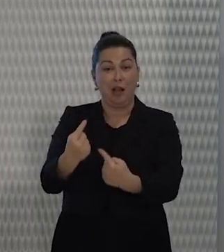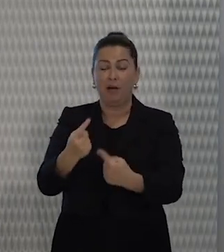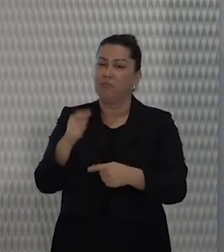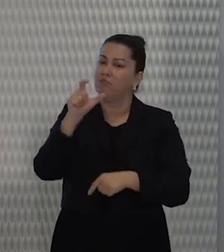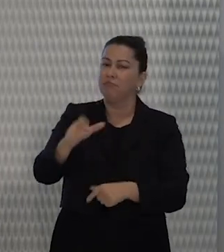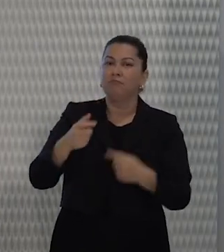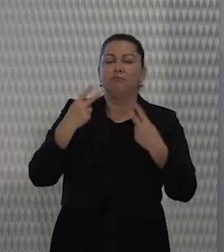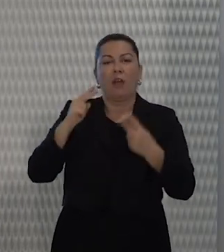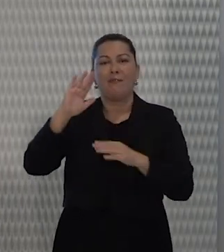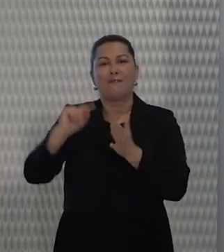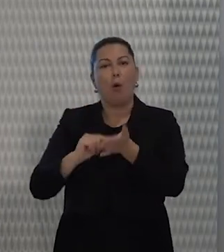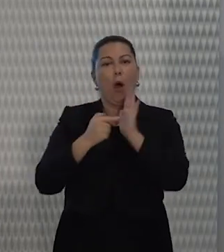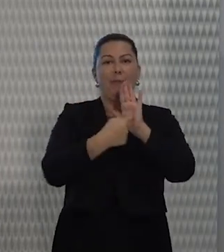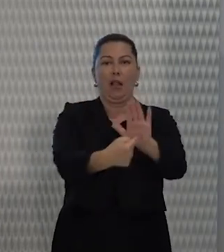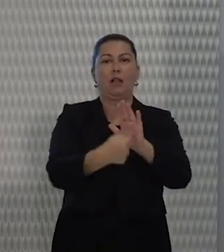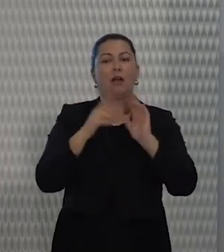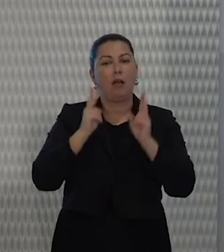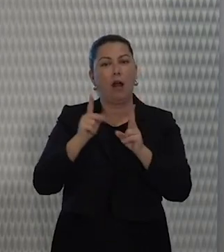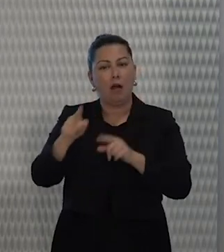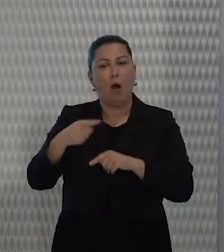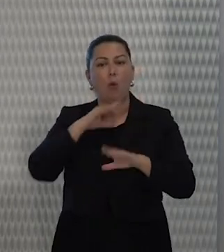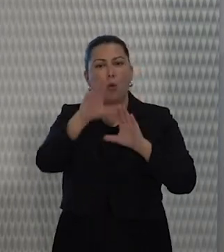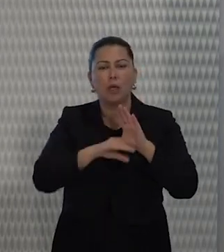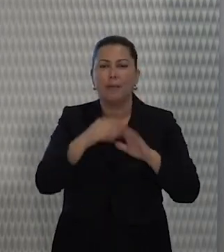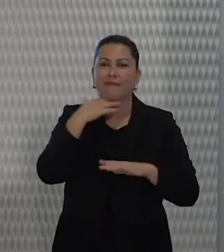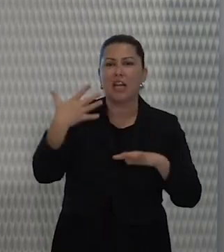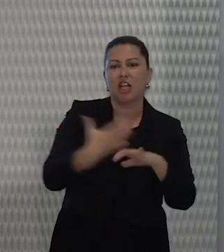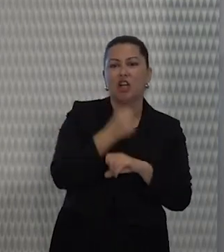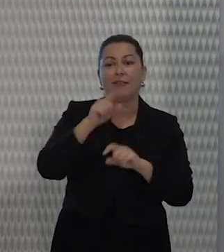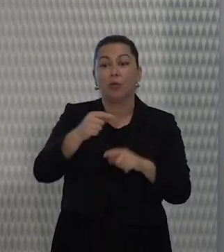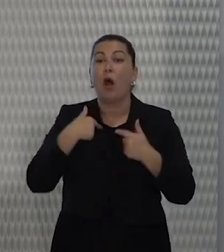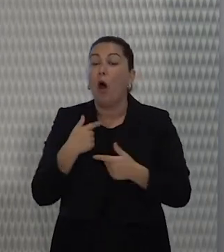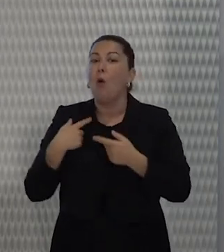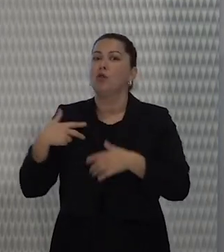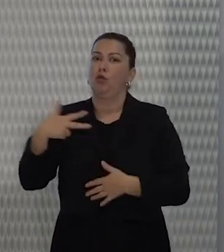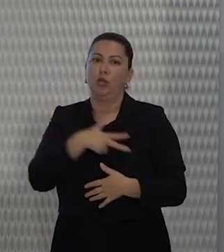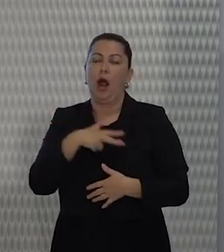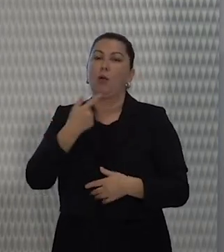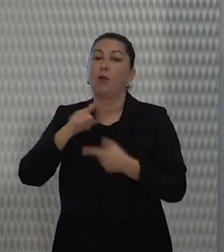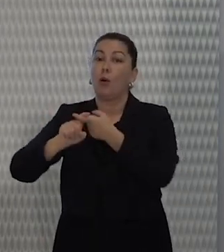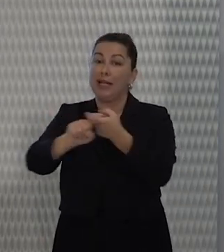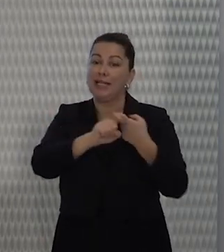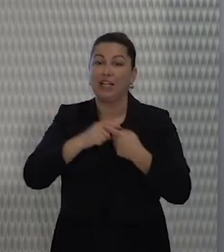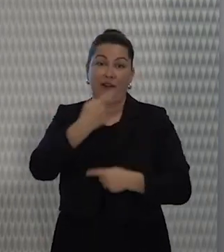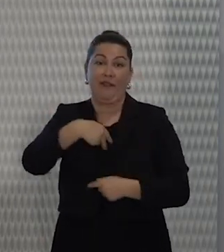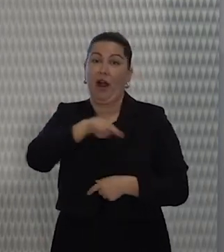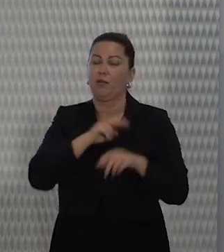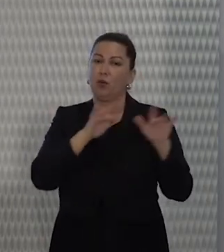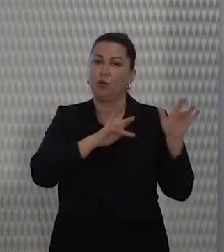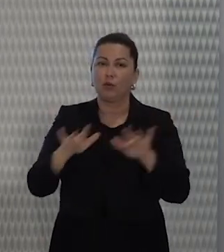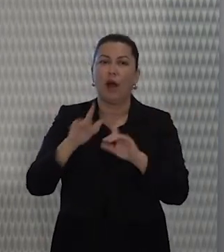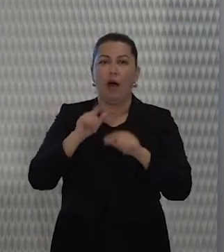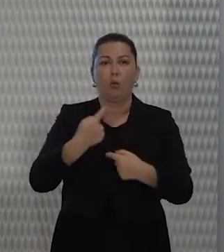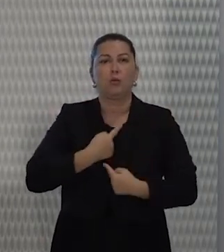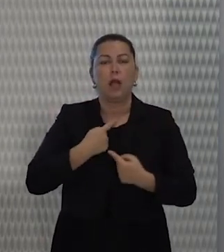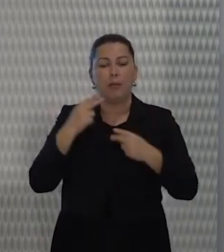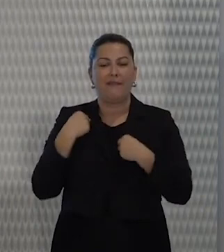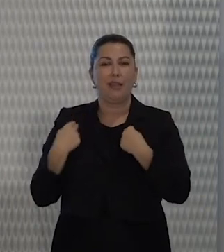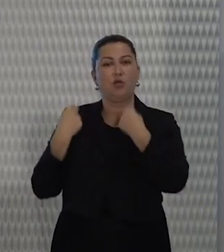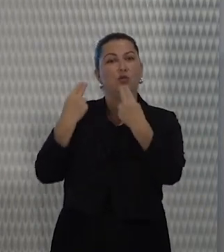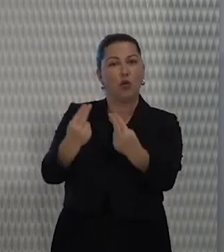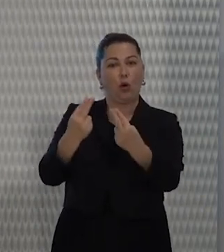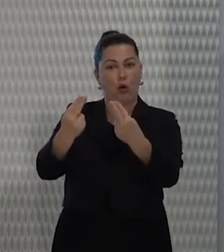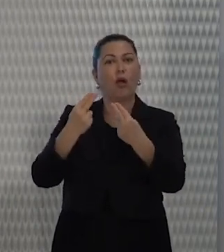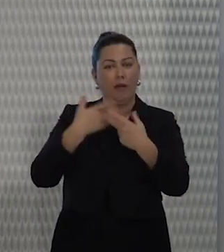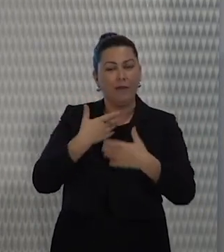im Lebenswerk was geschafft haben und dann sagen, jawohl, ich habe auch eine gesellschaftliche Verantwortung, ich gebe auch wieder etwas zurück.